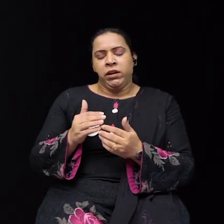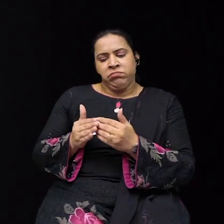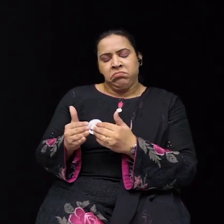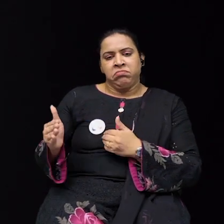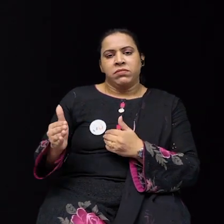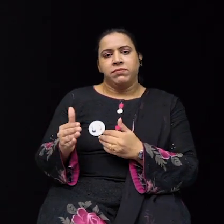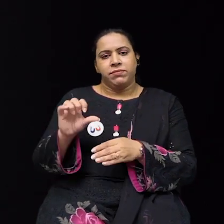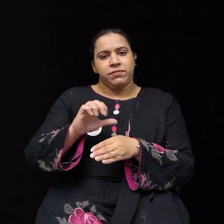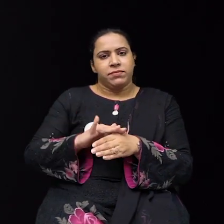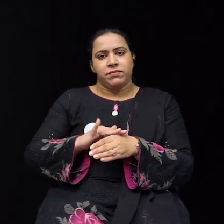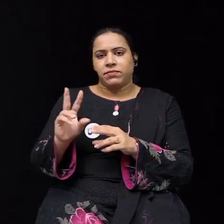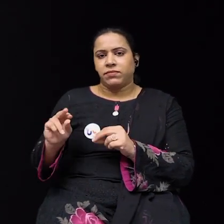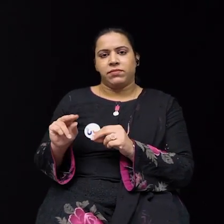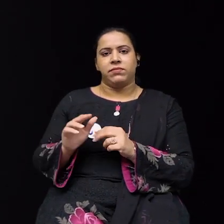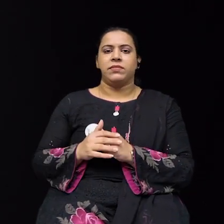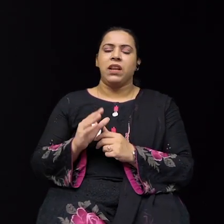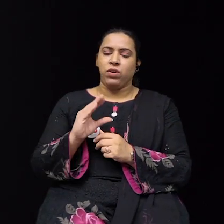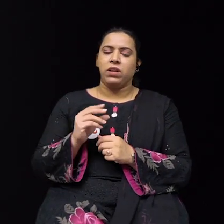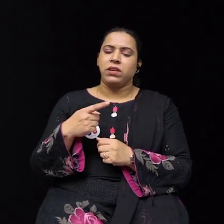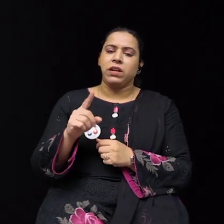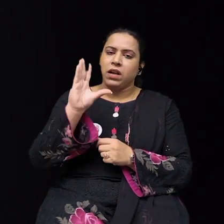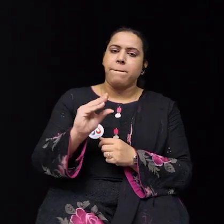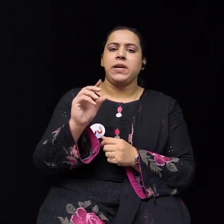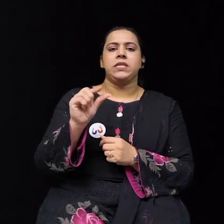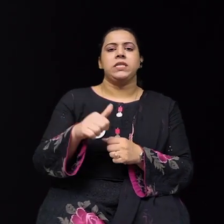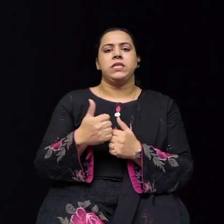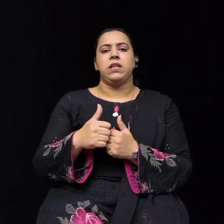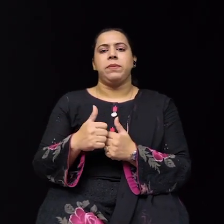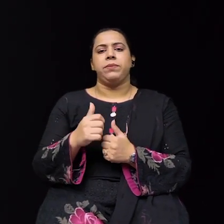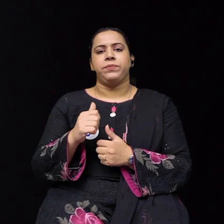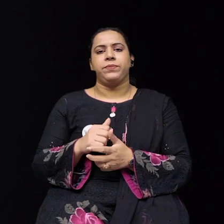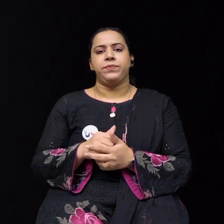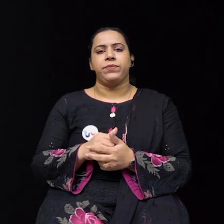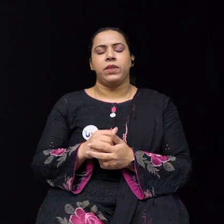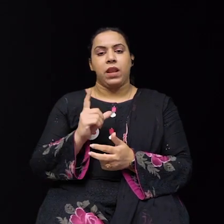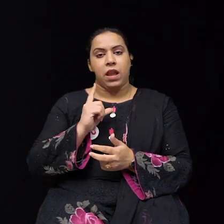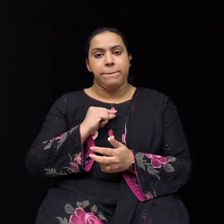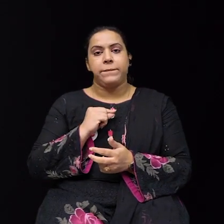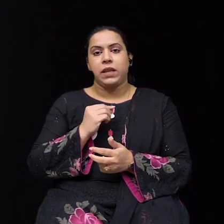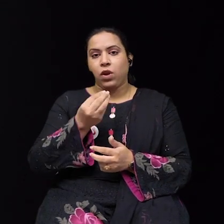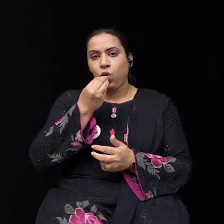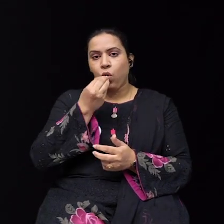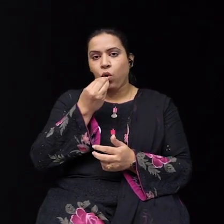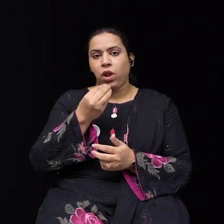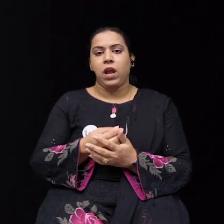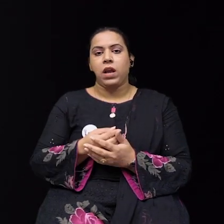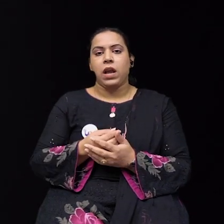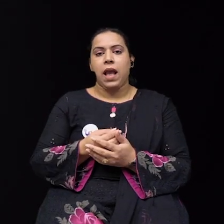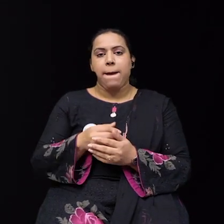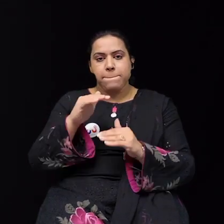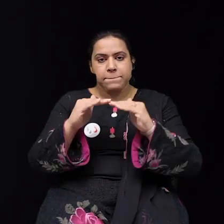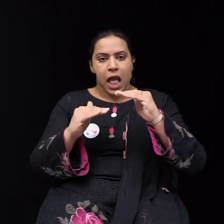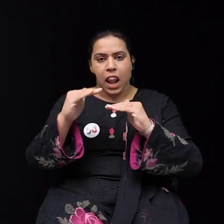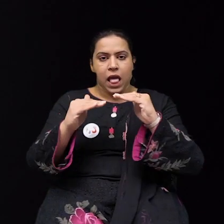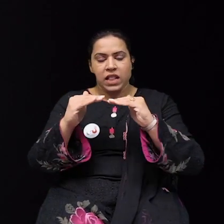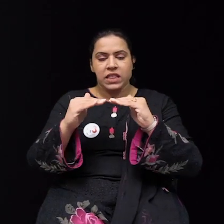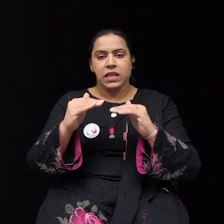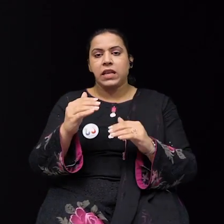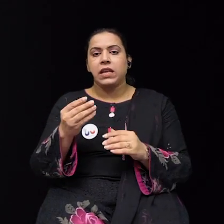जितना परहेज़ करें उतना ही मुनासिब है आपके लिए। उसी तरह से आप अपनी खुराक को बैलेंस करें कि